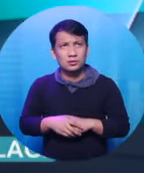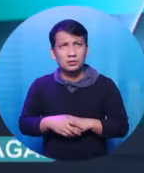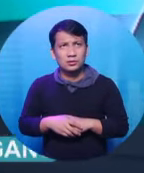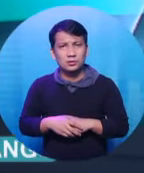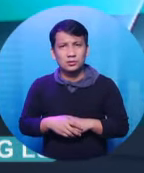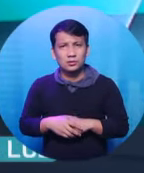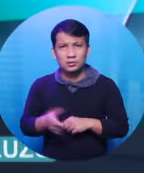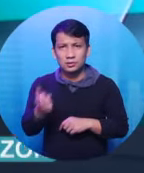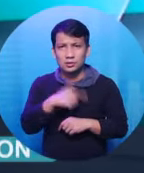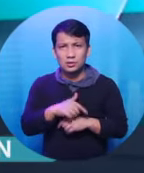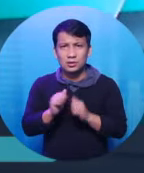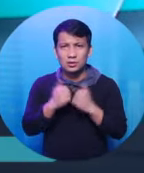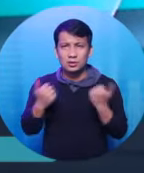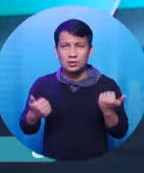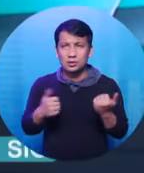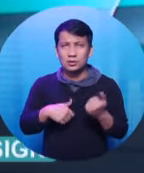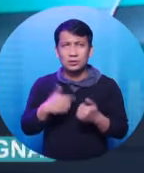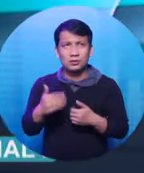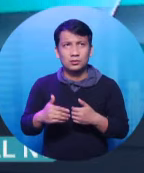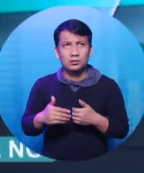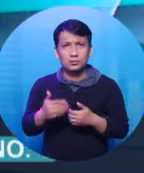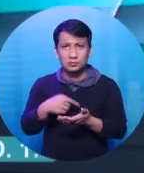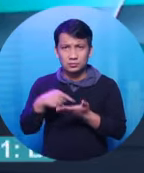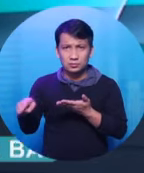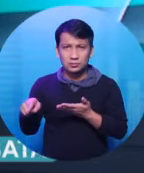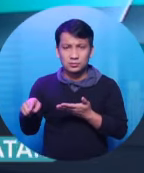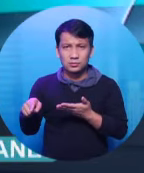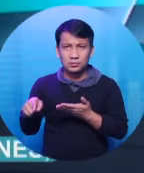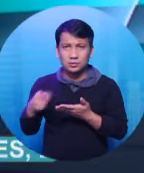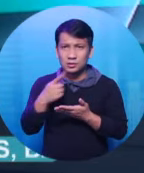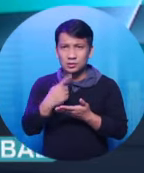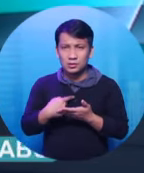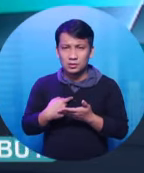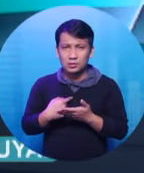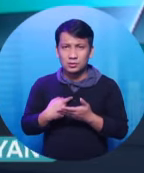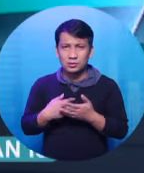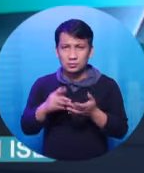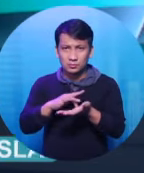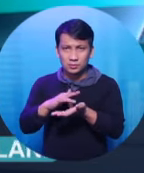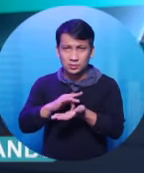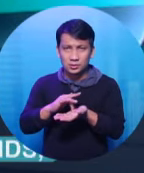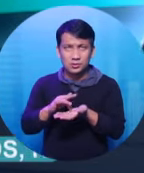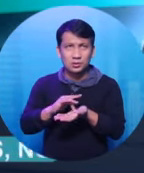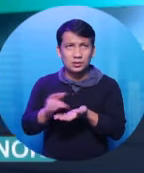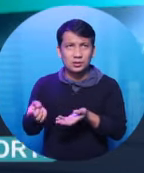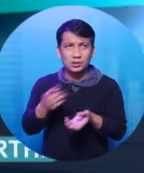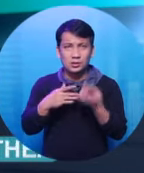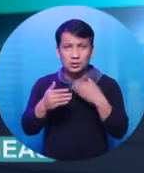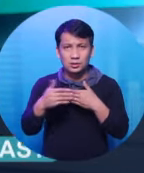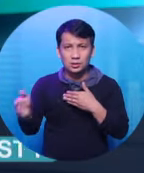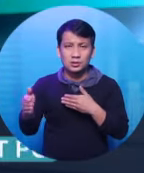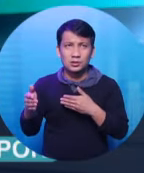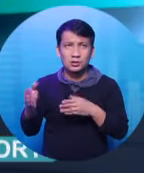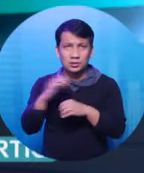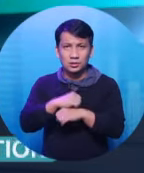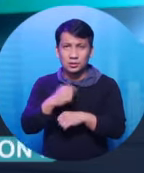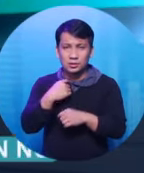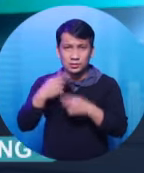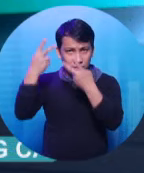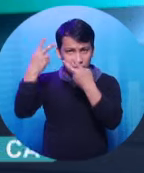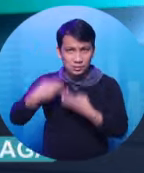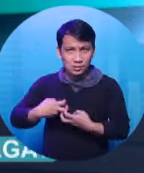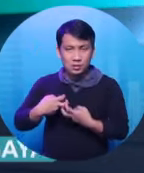siguro ang gusto niyo malaman, paano yung pambayad niya sa kanyang pagpapamedikal, tulad ng CT